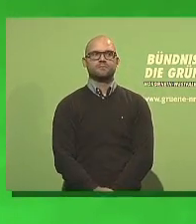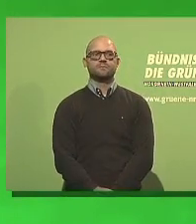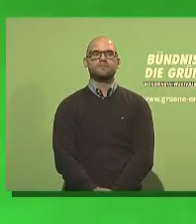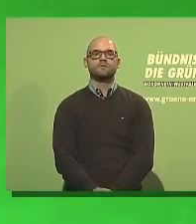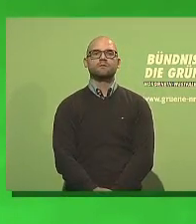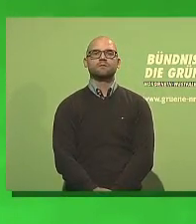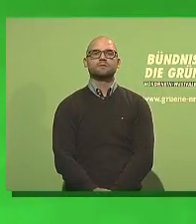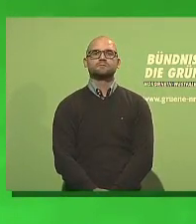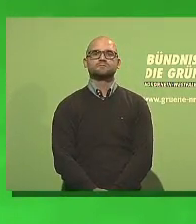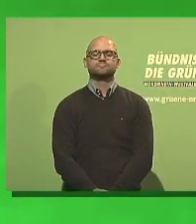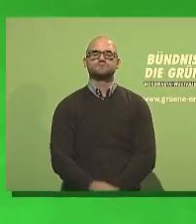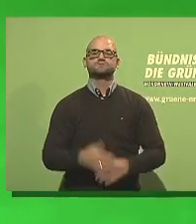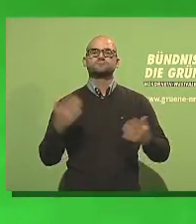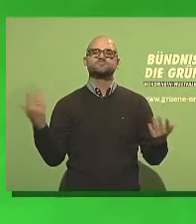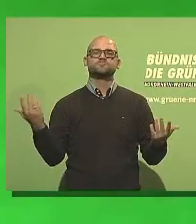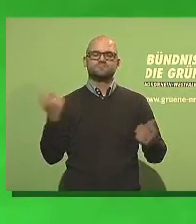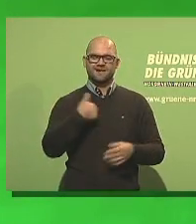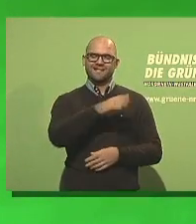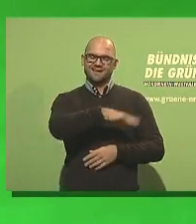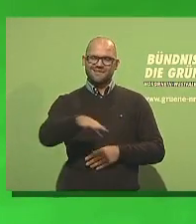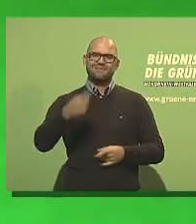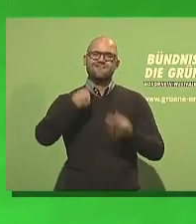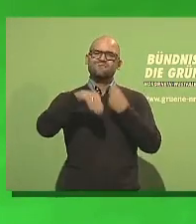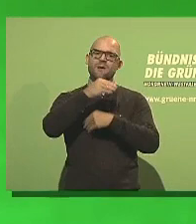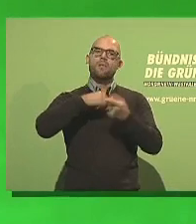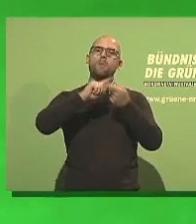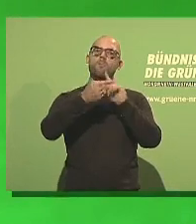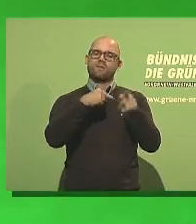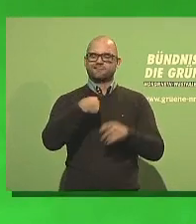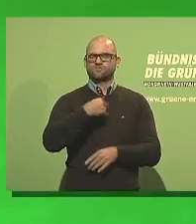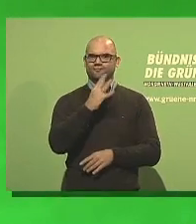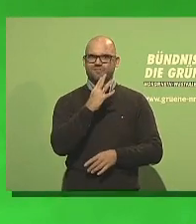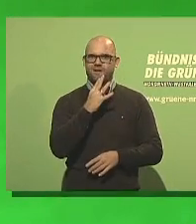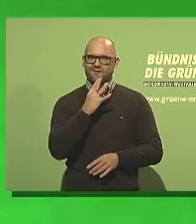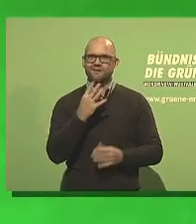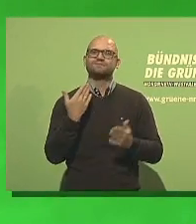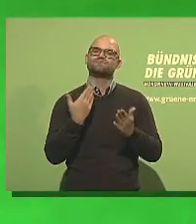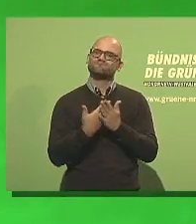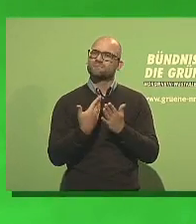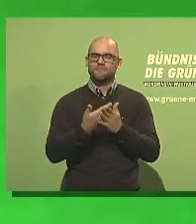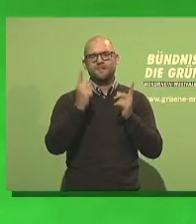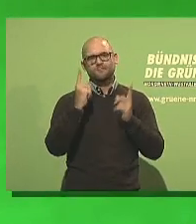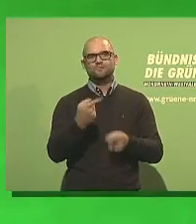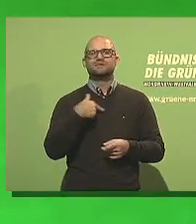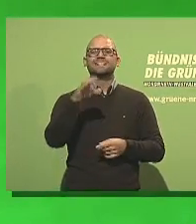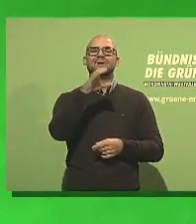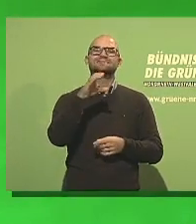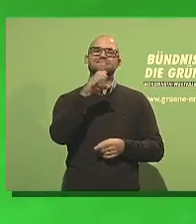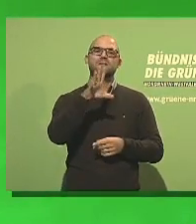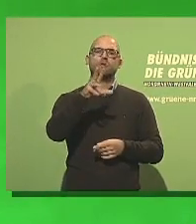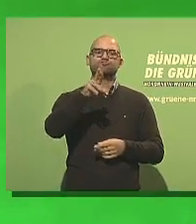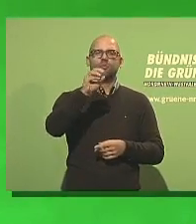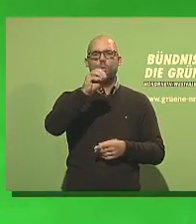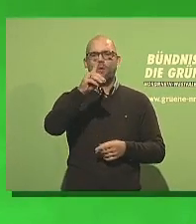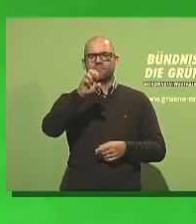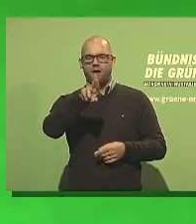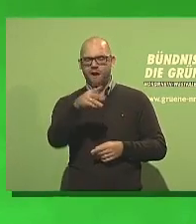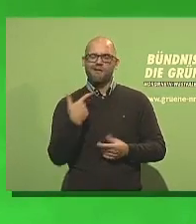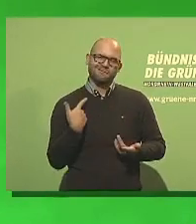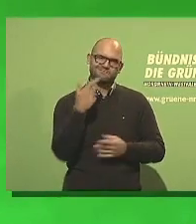Als Kinder- und familienpolitische Sprecherin habe ich keine andere Chance, als über Christina Schröder zu sprechen. Und ich fange mal so